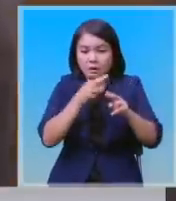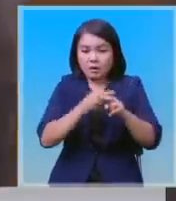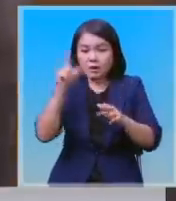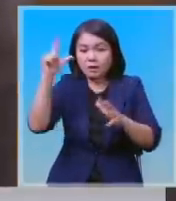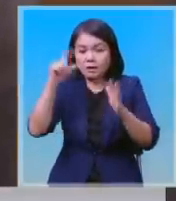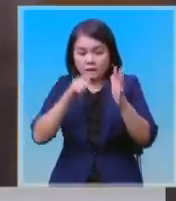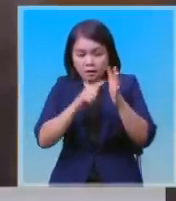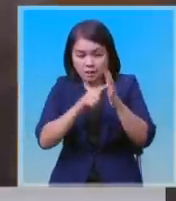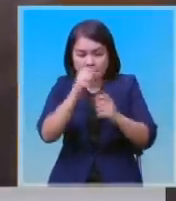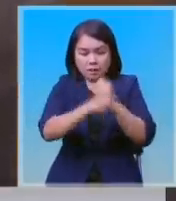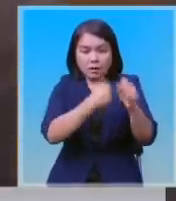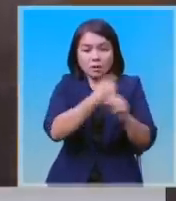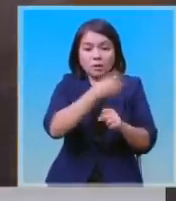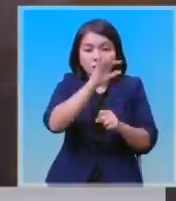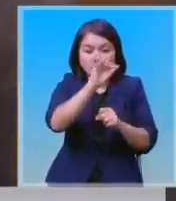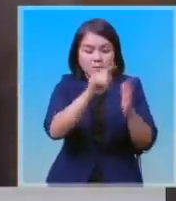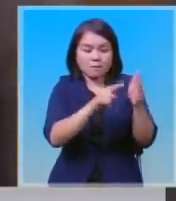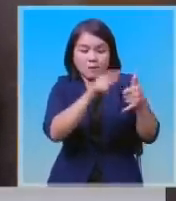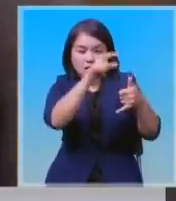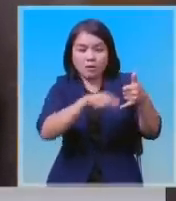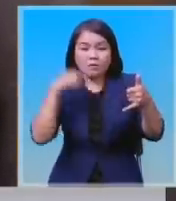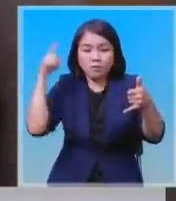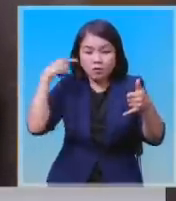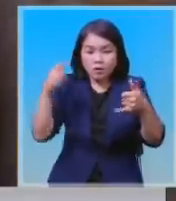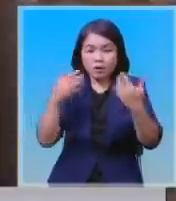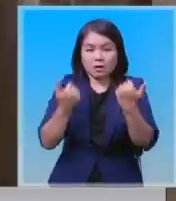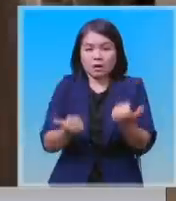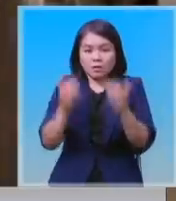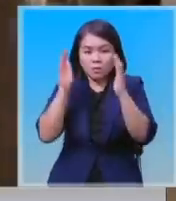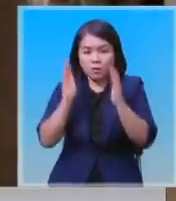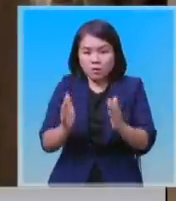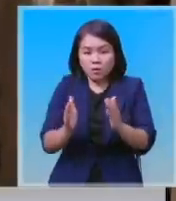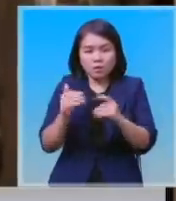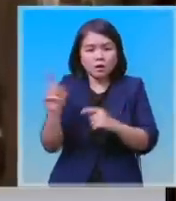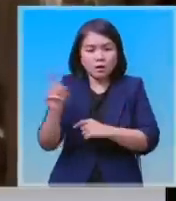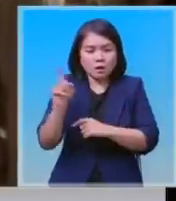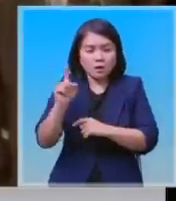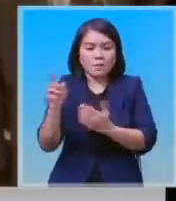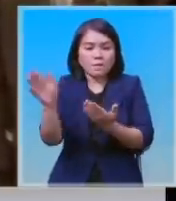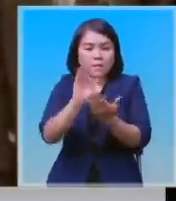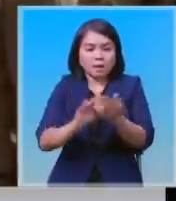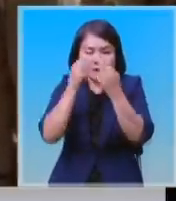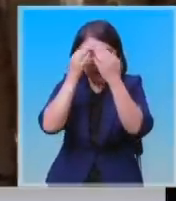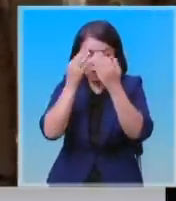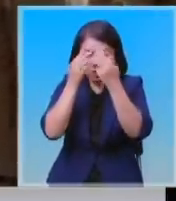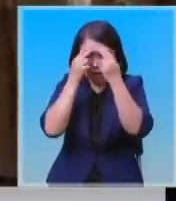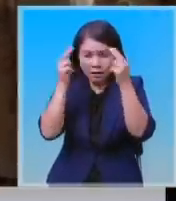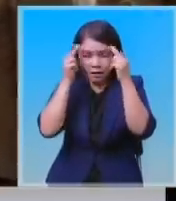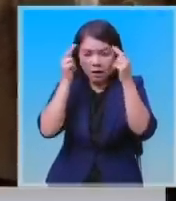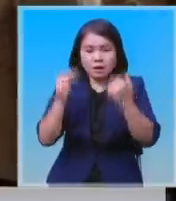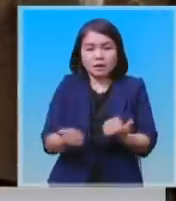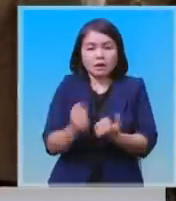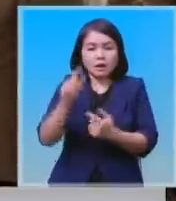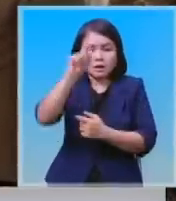ปีหญิงสาวชาวซาอุดิอาระเบียที่หนีการแต่งงานไม่อนุญาตให้บิดาที่เดินทางมาจากประเทศบ้านเกิดเข้าพบนะครับ